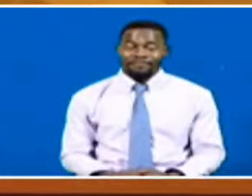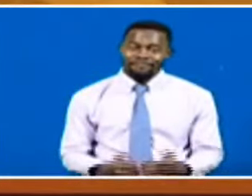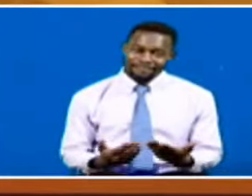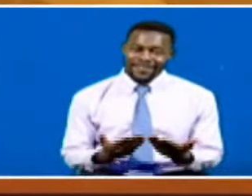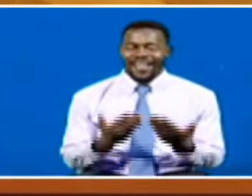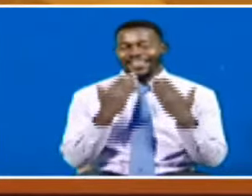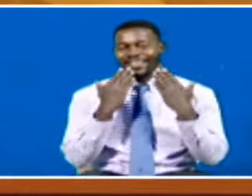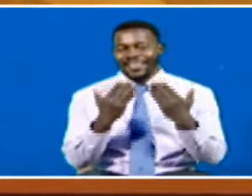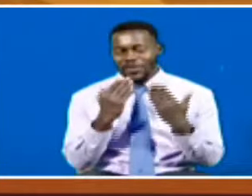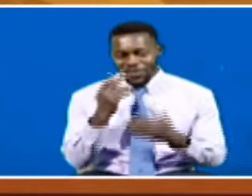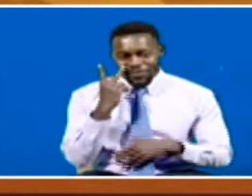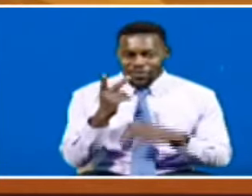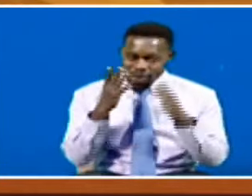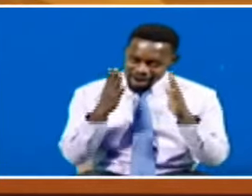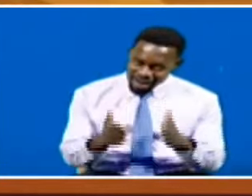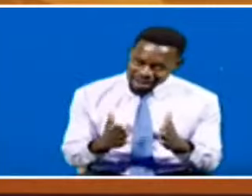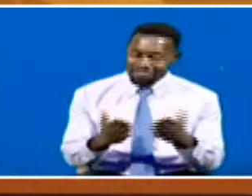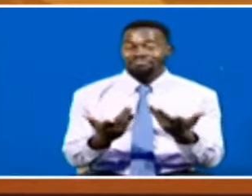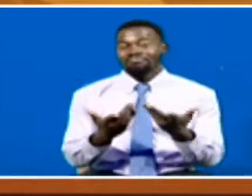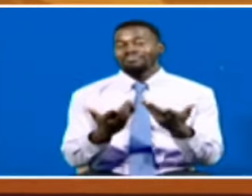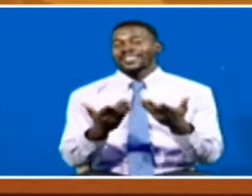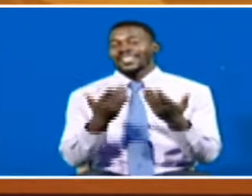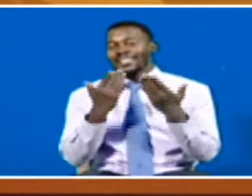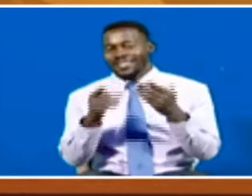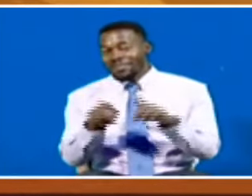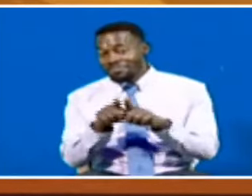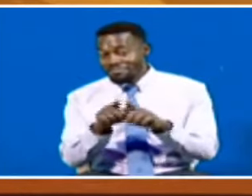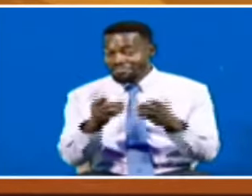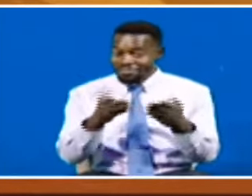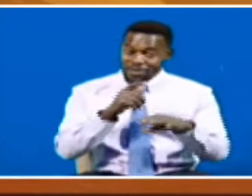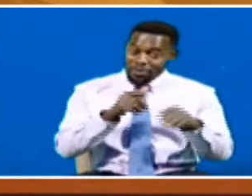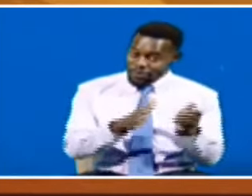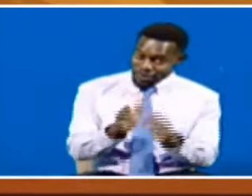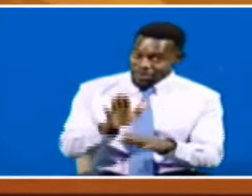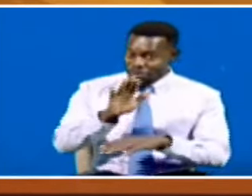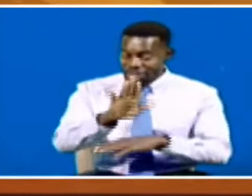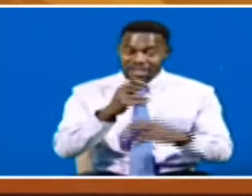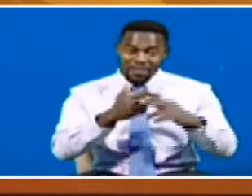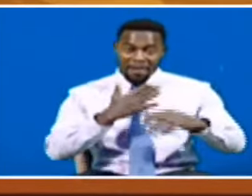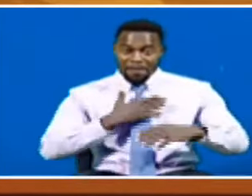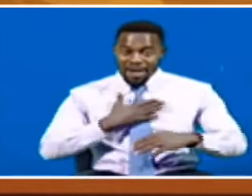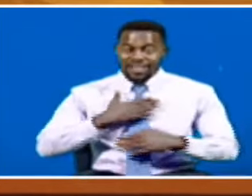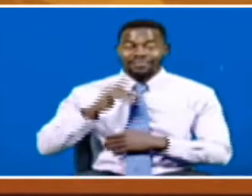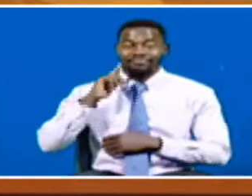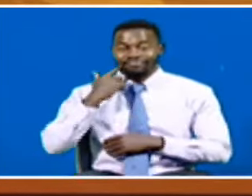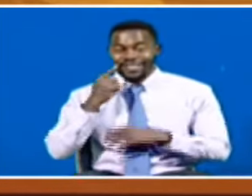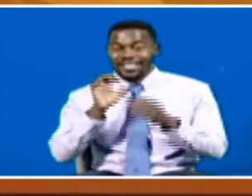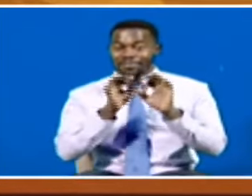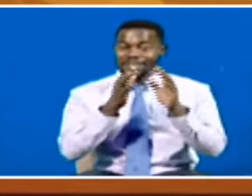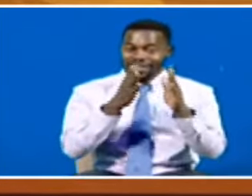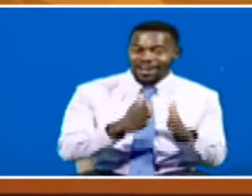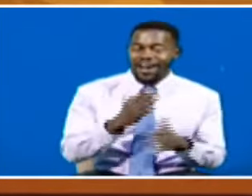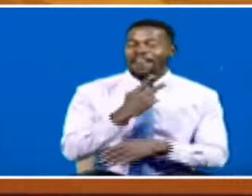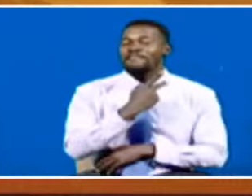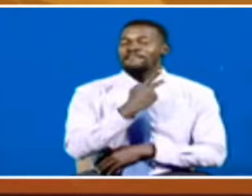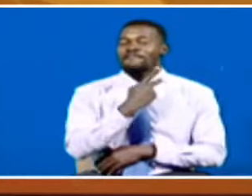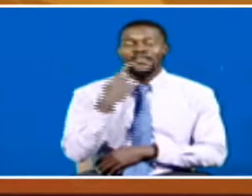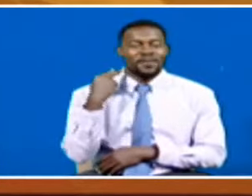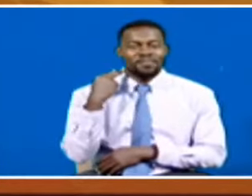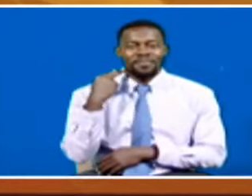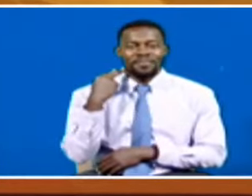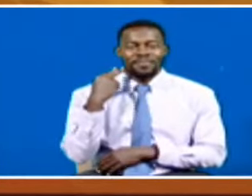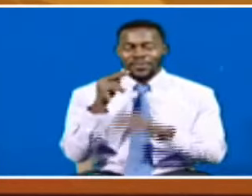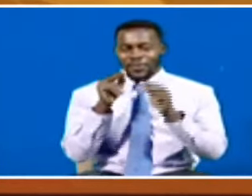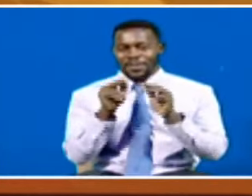Naam, asante sana kwa kuchagua taarifa zetu na kutuazima muda wako mtazamaji. Jina langu ni Zubeida Kananu, mkalimani wa ishara ni Philip